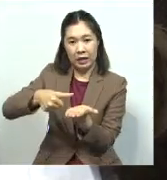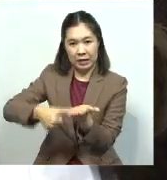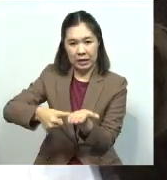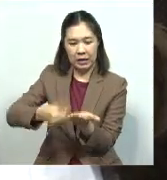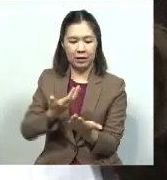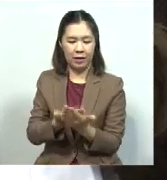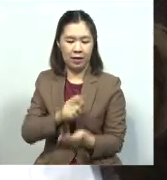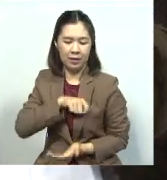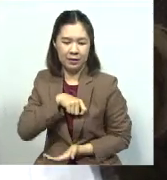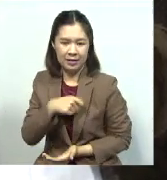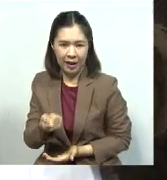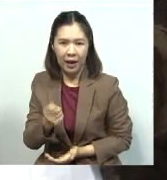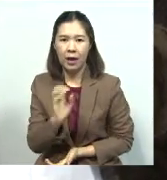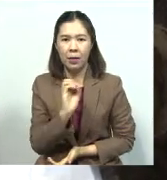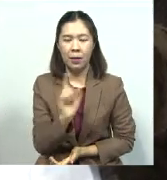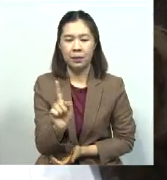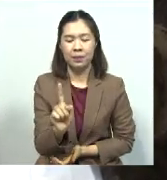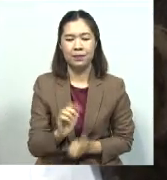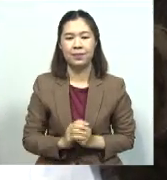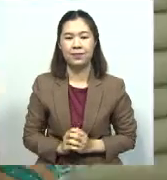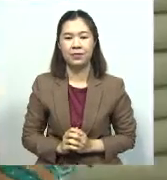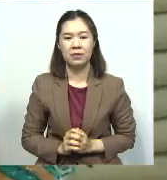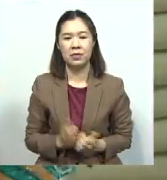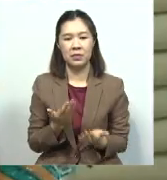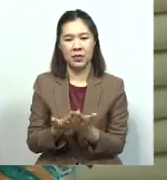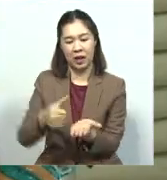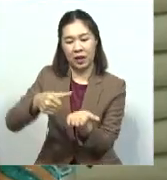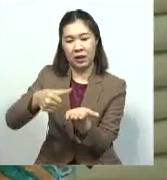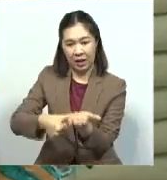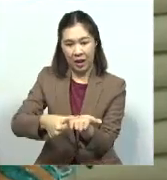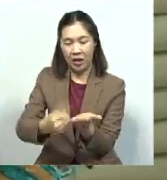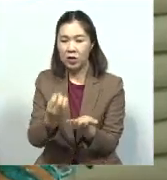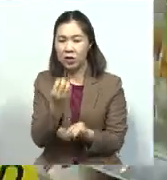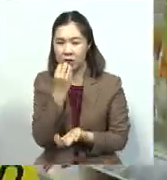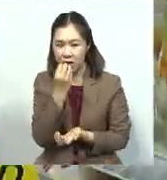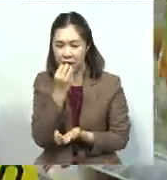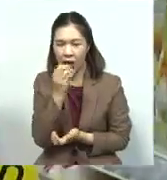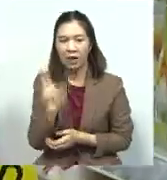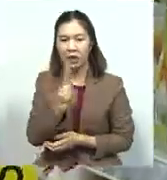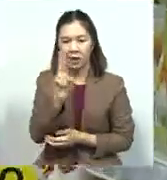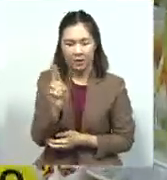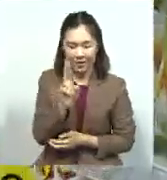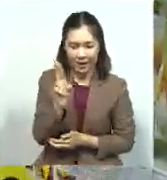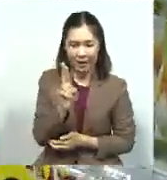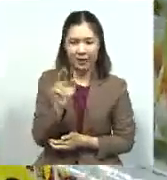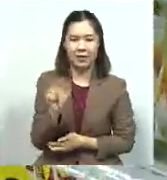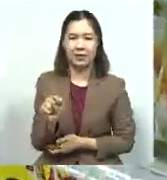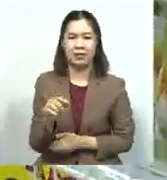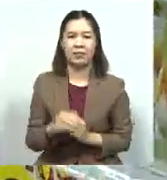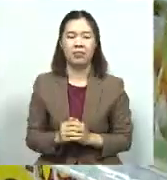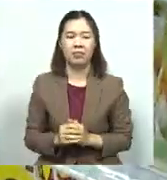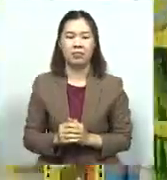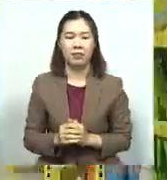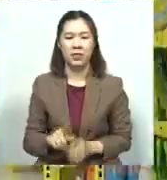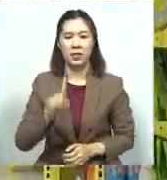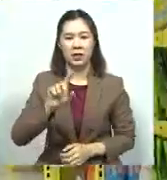คะจากสสช.รายงานมาเนี่ยพบว่ายอดหนี้คงค้างเพื่อการอุปโภคและบริโภคยอดหนี้คงค้างนะคะมีมูลค่